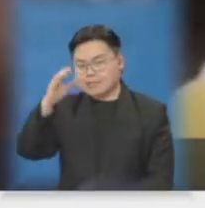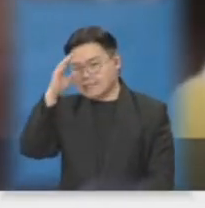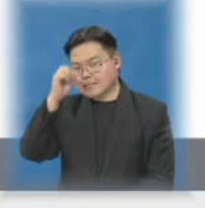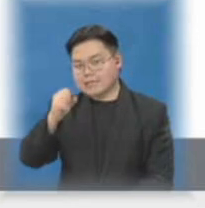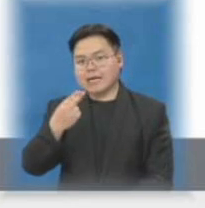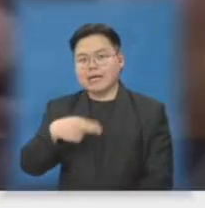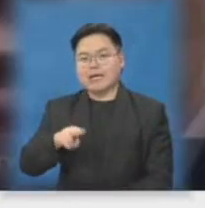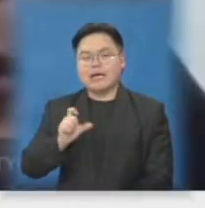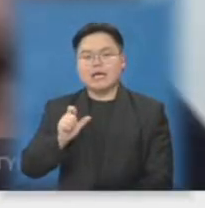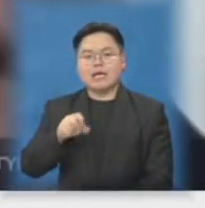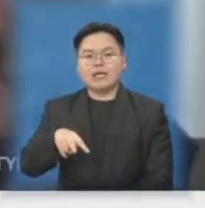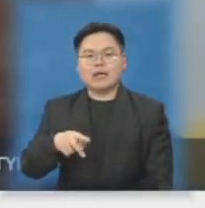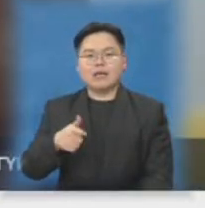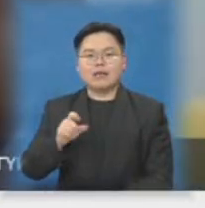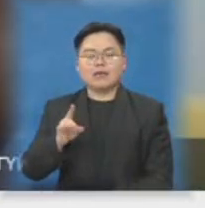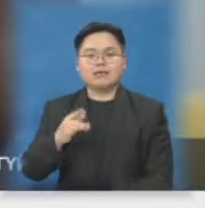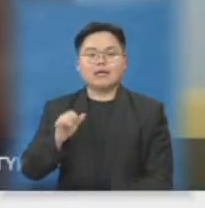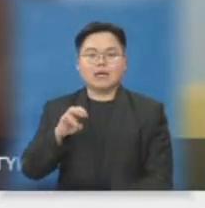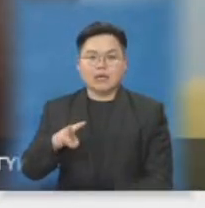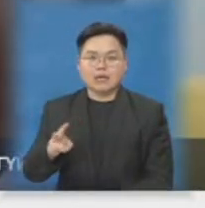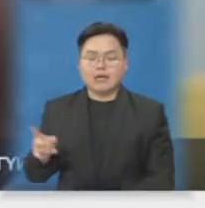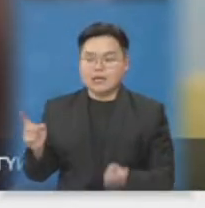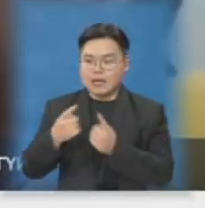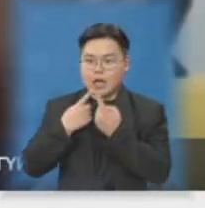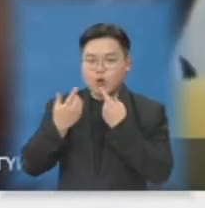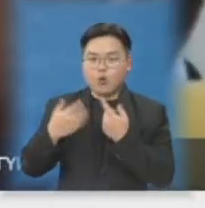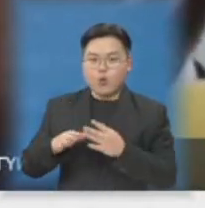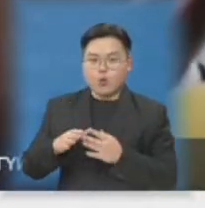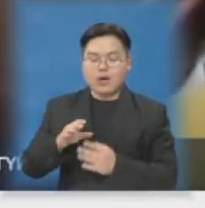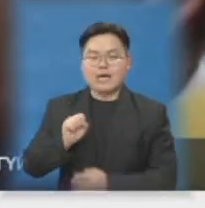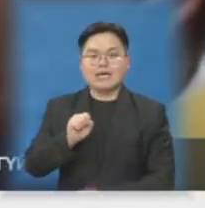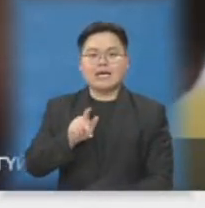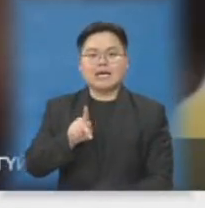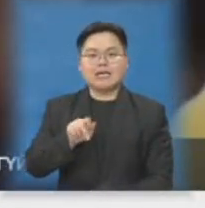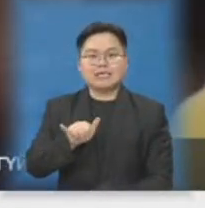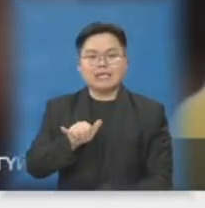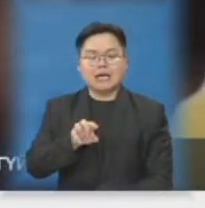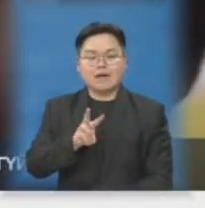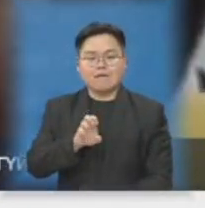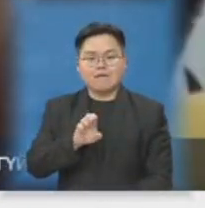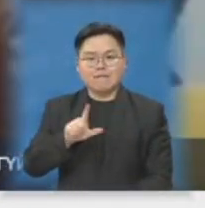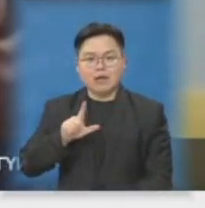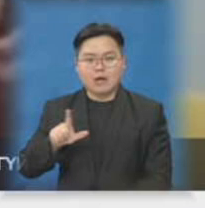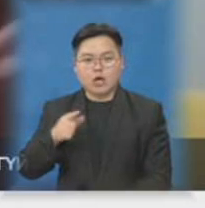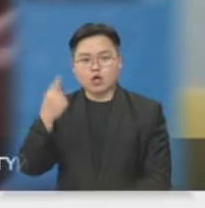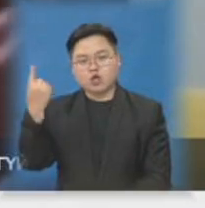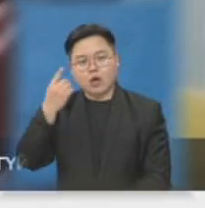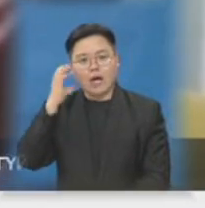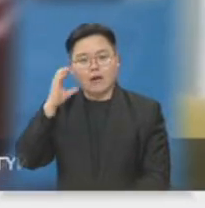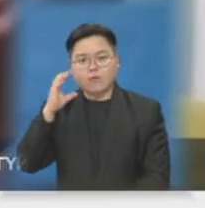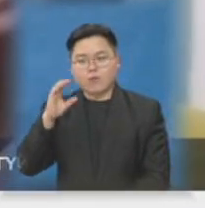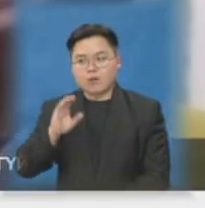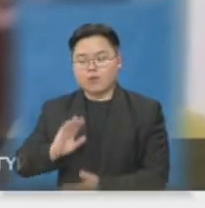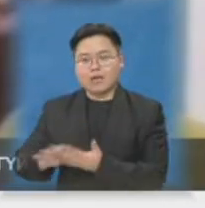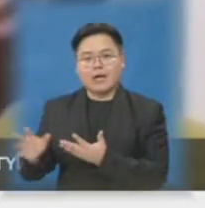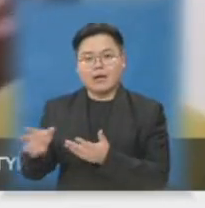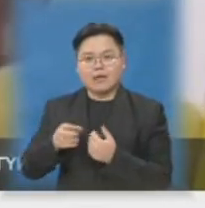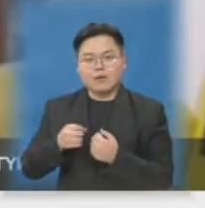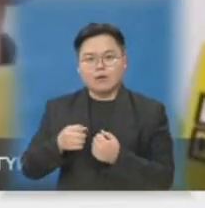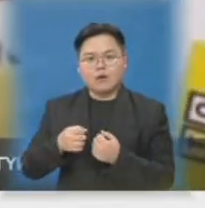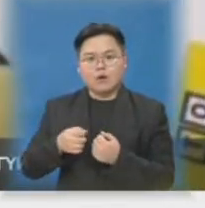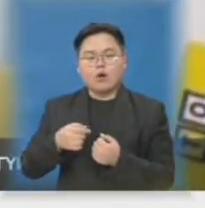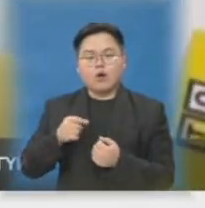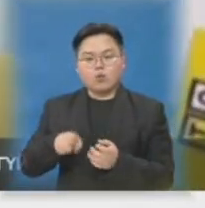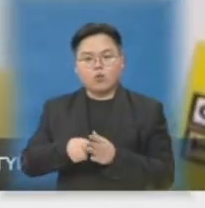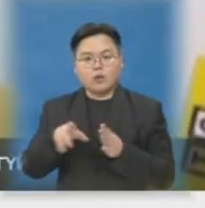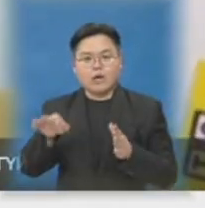бас ярилцсан. Skywell гээд цаглаан автобус орж ирсэн байгаа юм байна. За энэ нь бас тодорхой хугацаанд нийтийн тээврт ашиглагдж